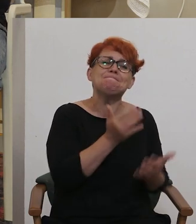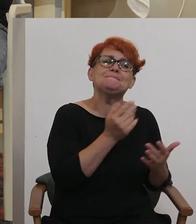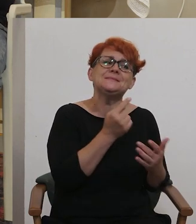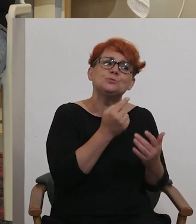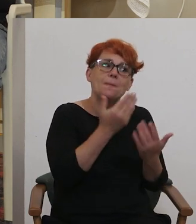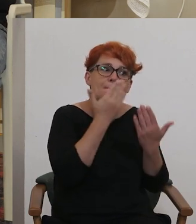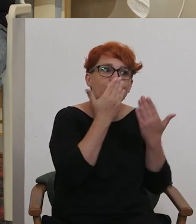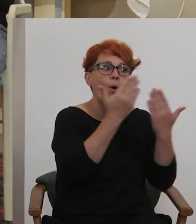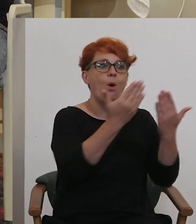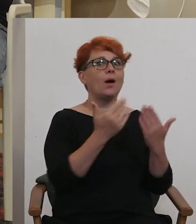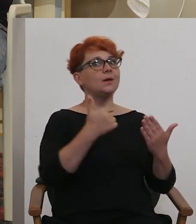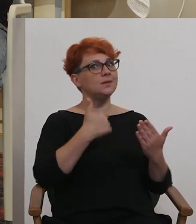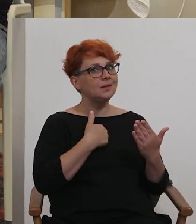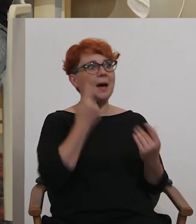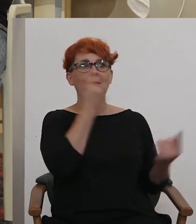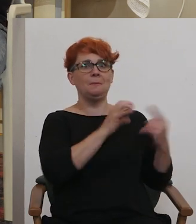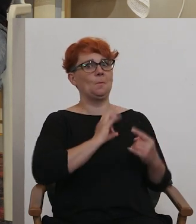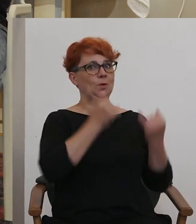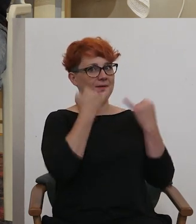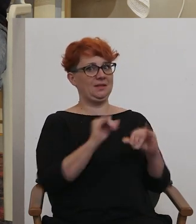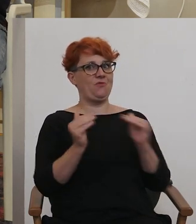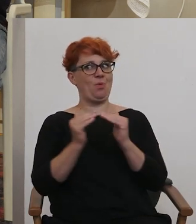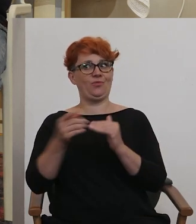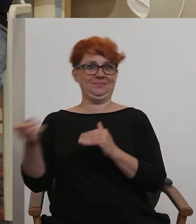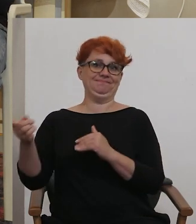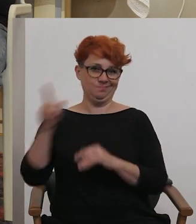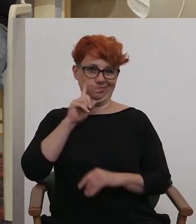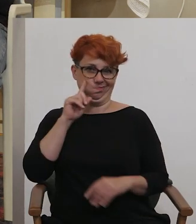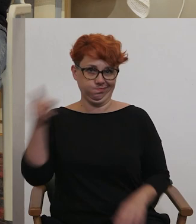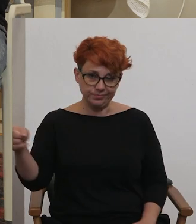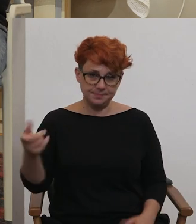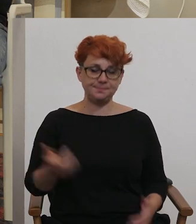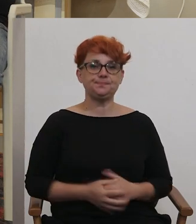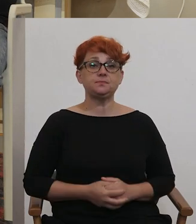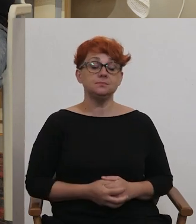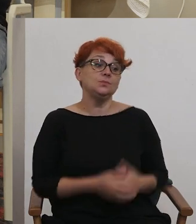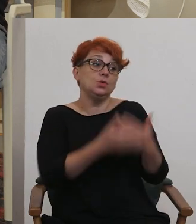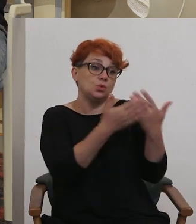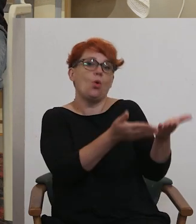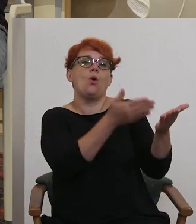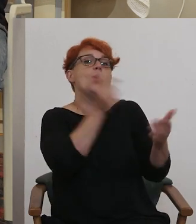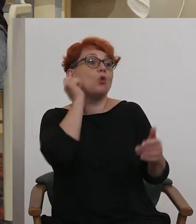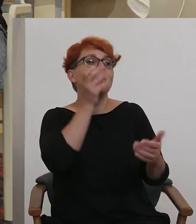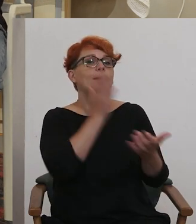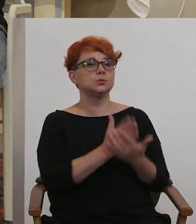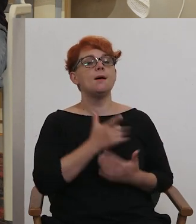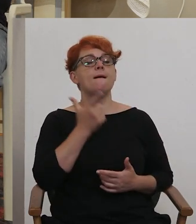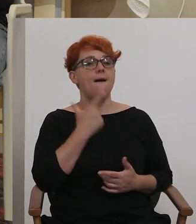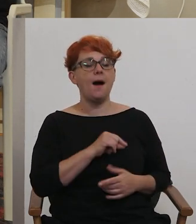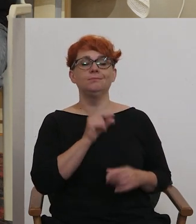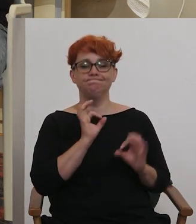inaczej o tej historii. I cóż, no i z kolejnymi, i ona właściwie, kiedy się przekonała do